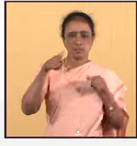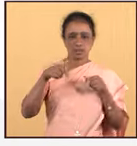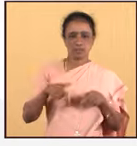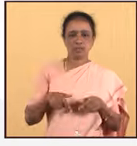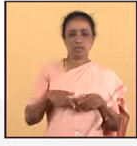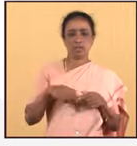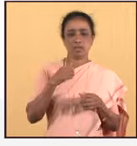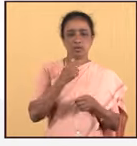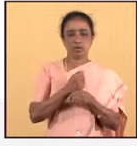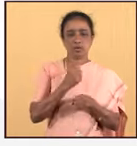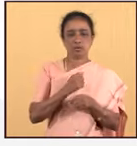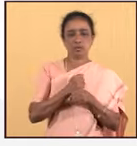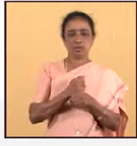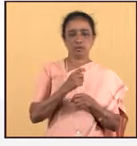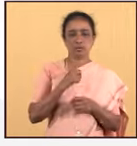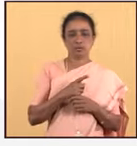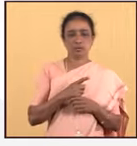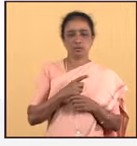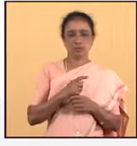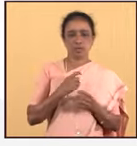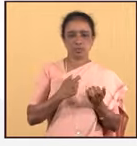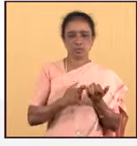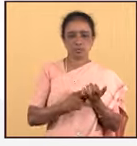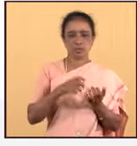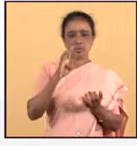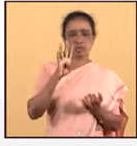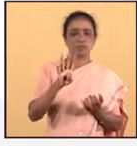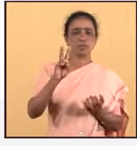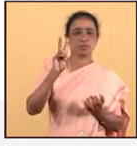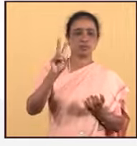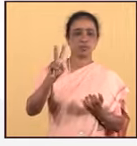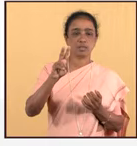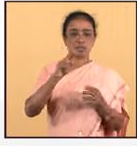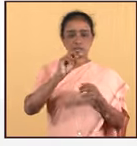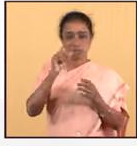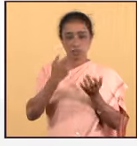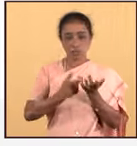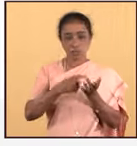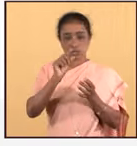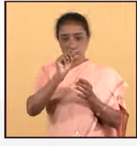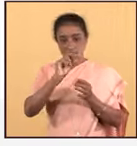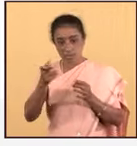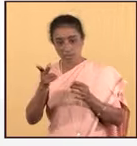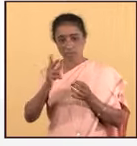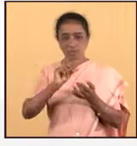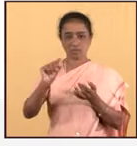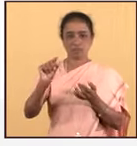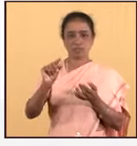1976 இந்திய அரசியலமைப்பில் மேற்கொள்ளப்பட்ட 42 சட்ட திருத்தத்தின்